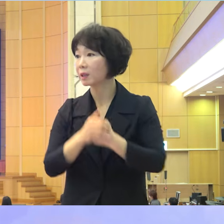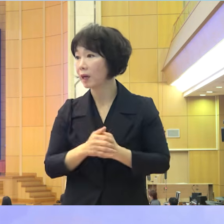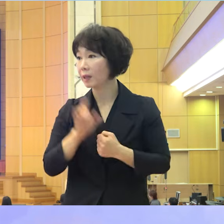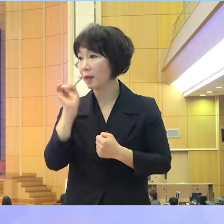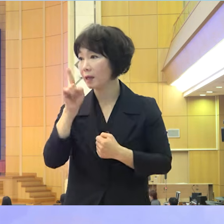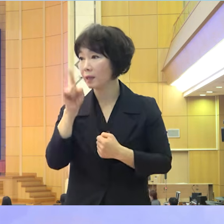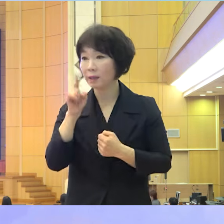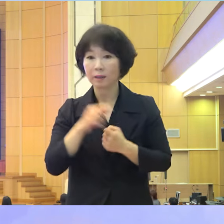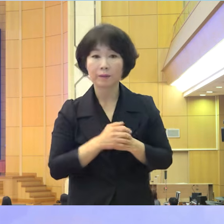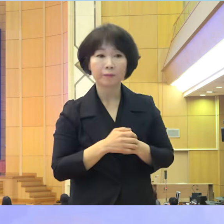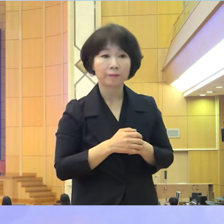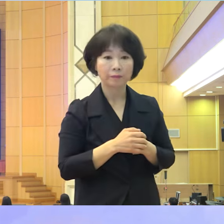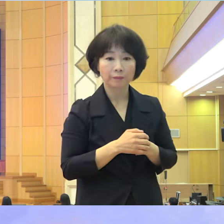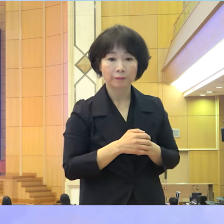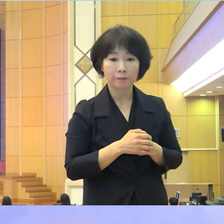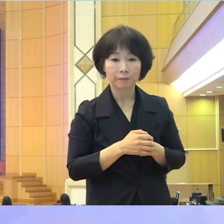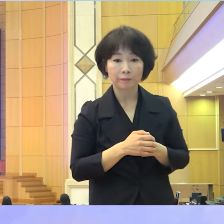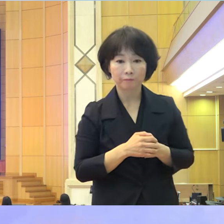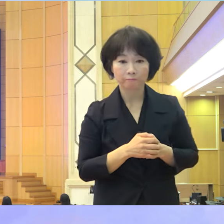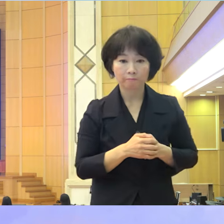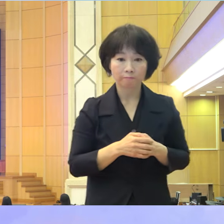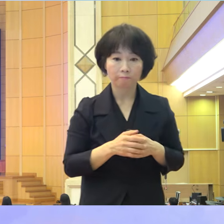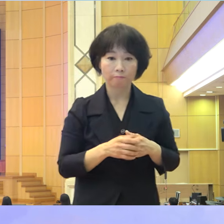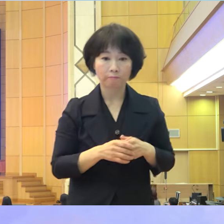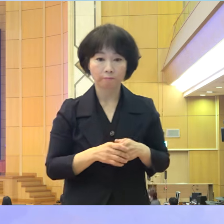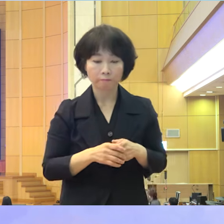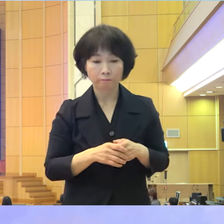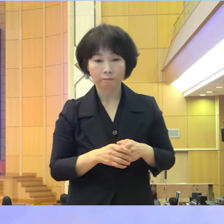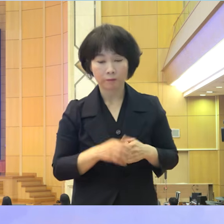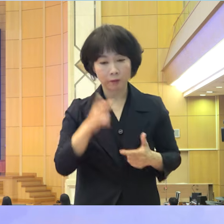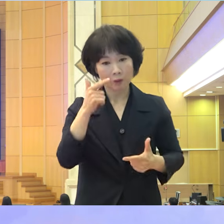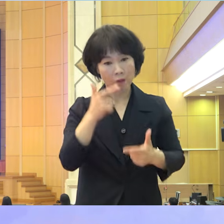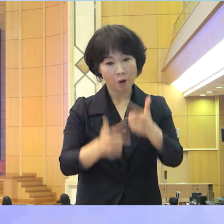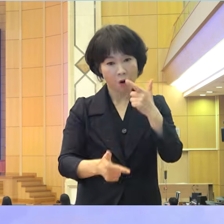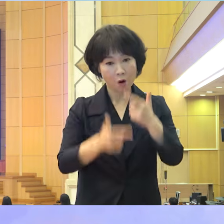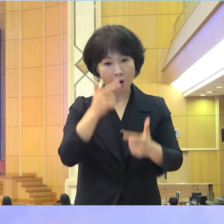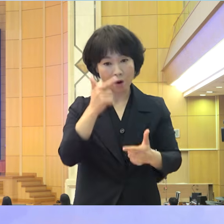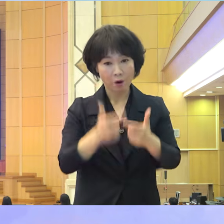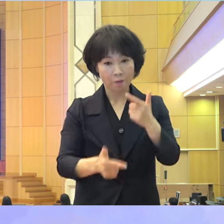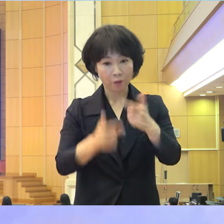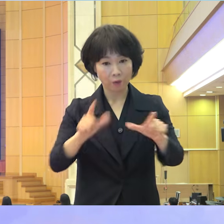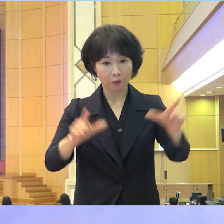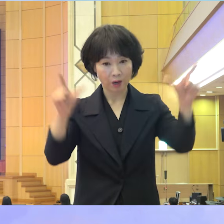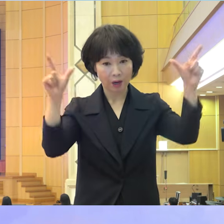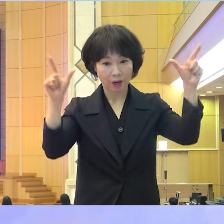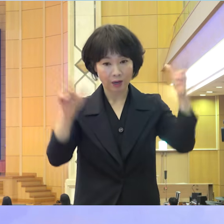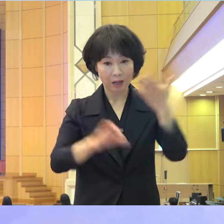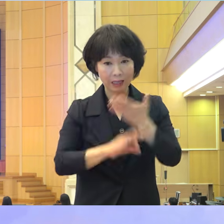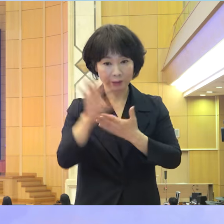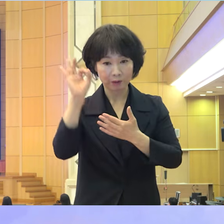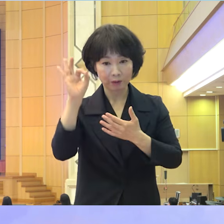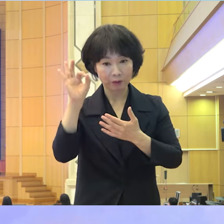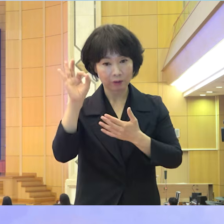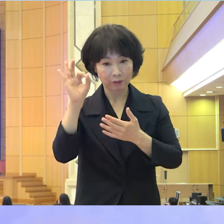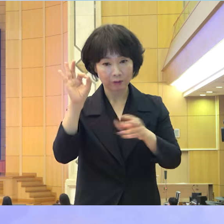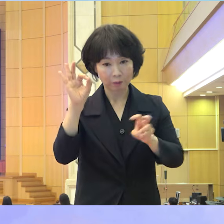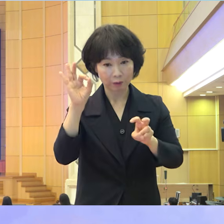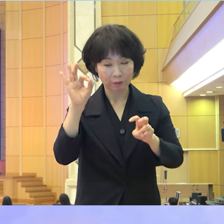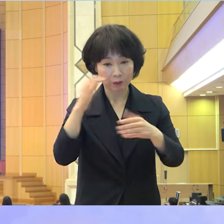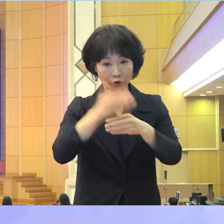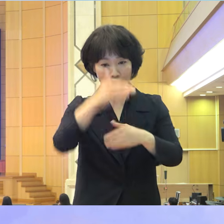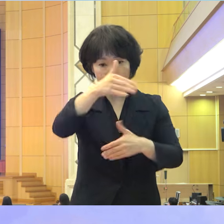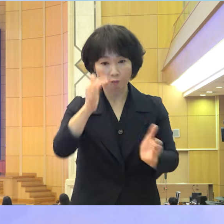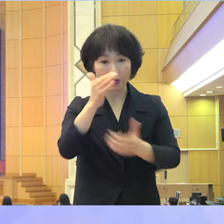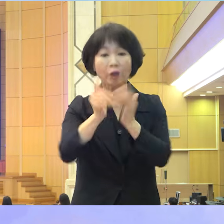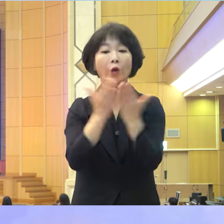없고 목요일 오전 오후에 있습니다. 목요일 오전 오후에 중급 성경